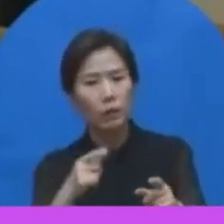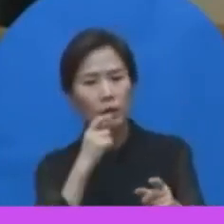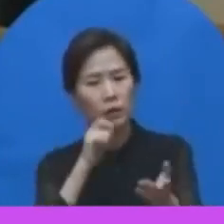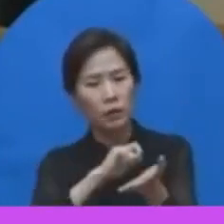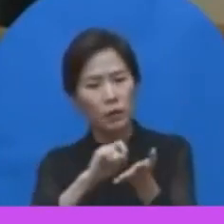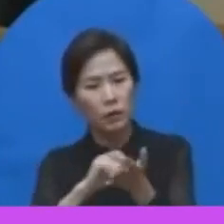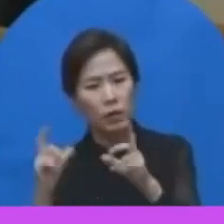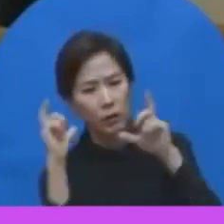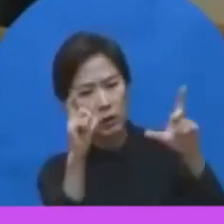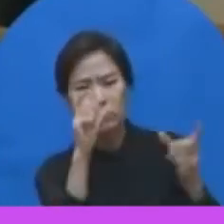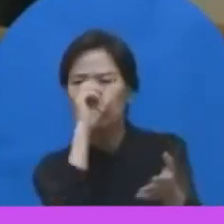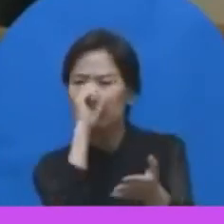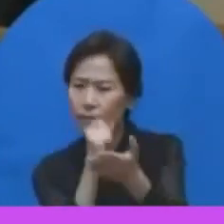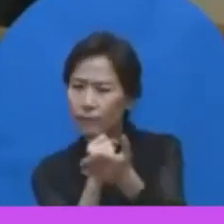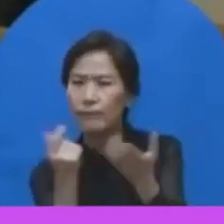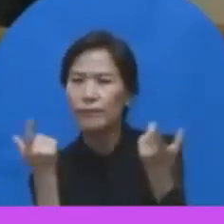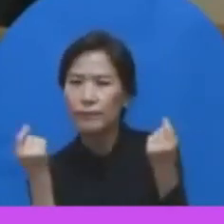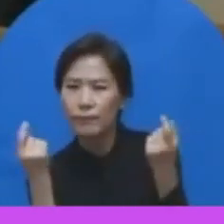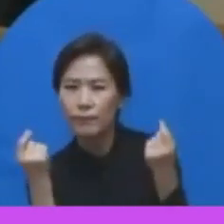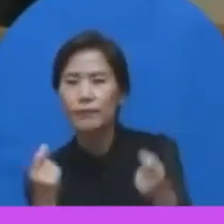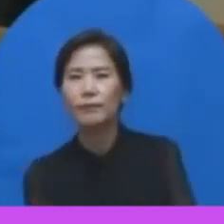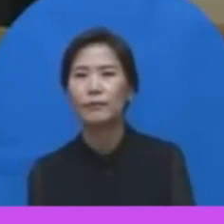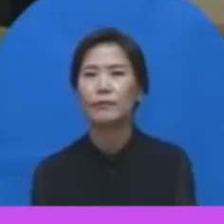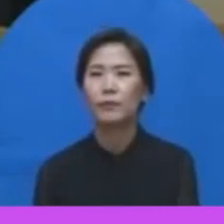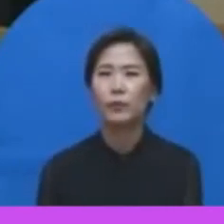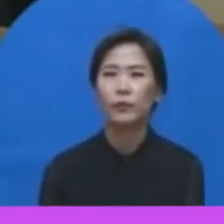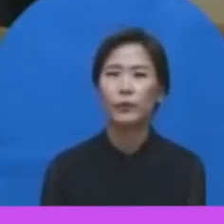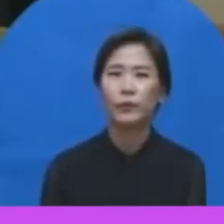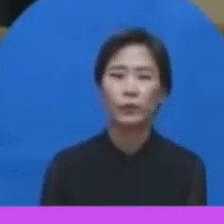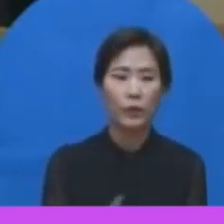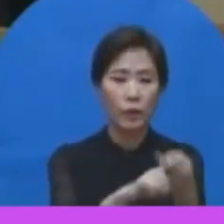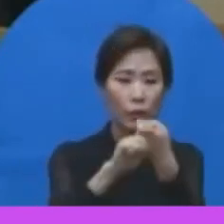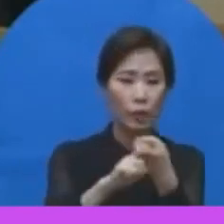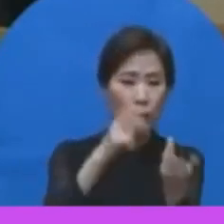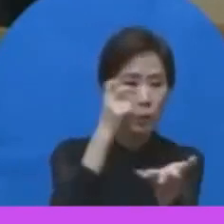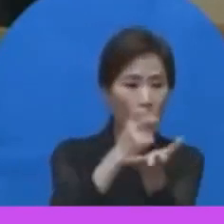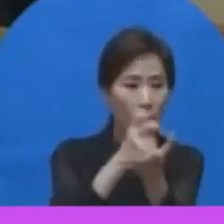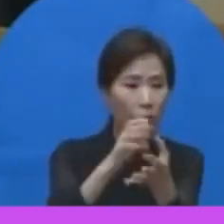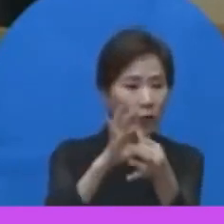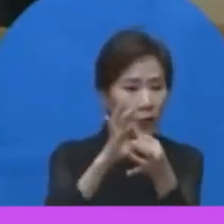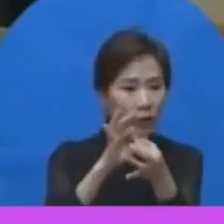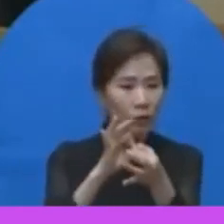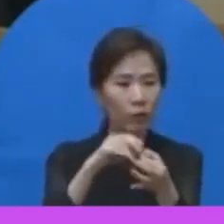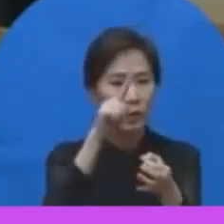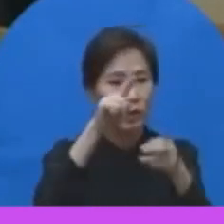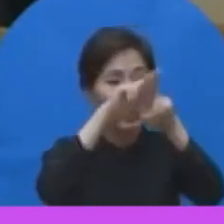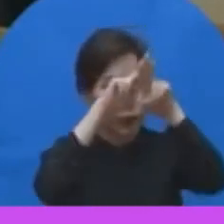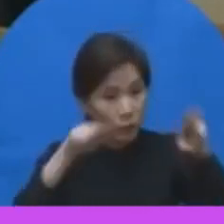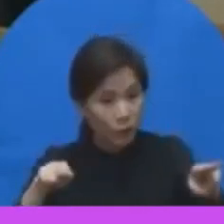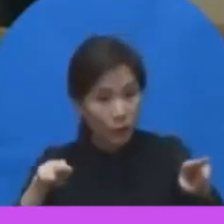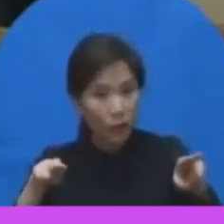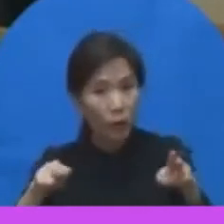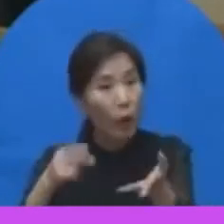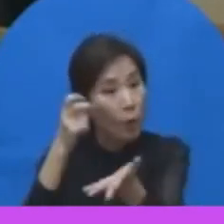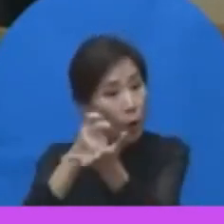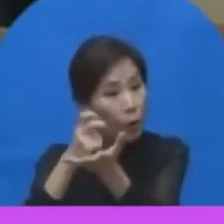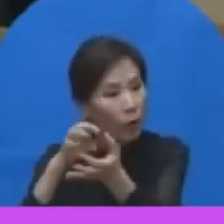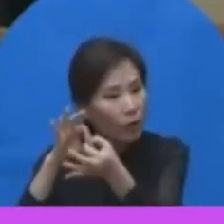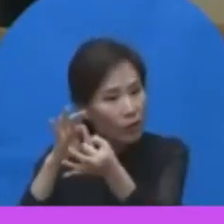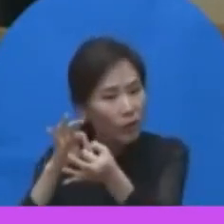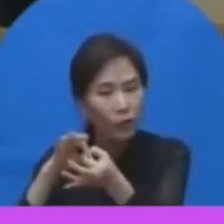부분들은 앞에 그 노조법에서 관련된 이런 반려 사유 관련된 규정들에서 당연히